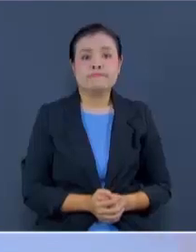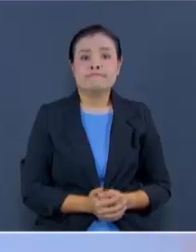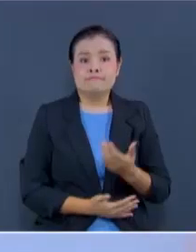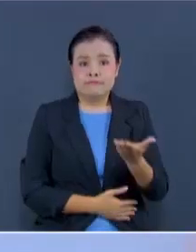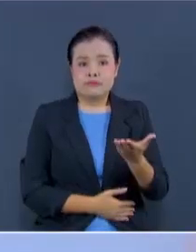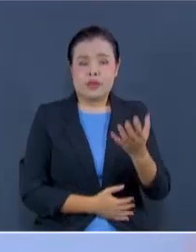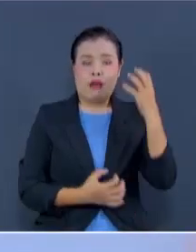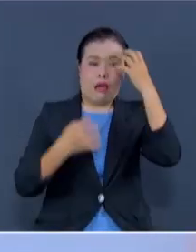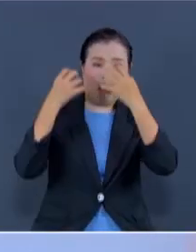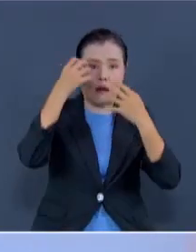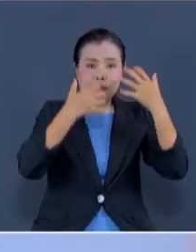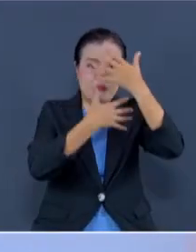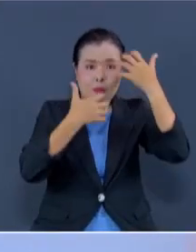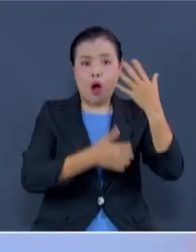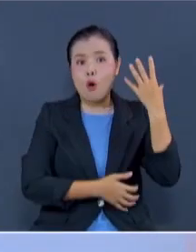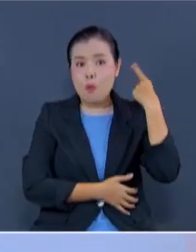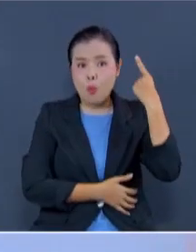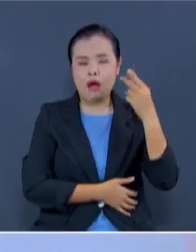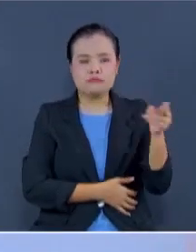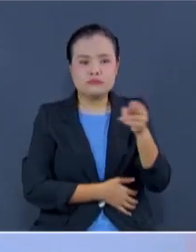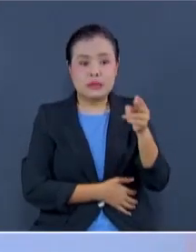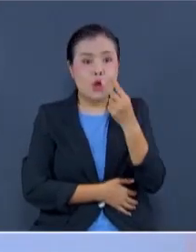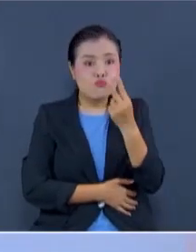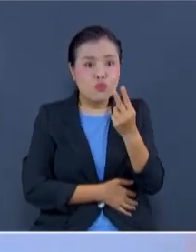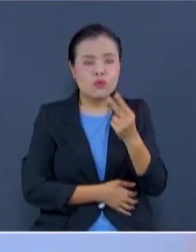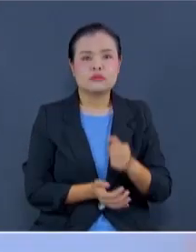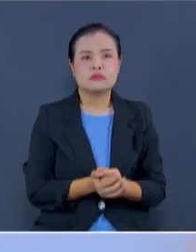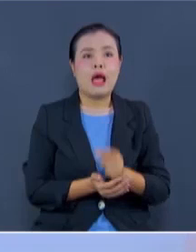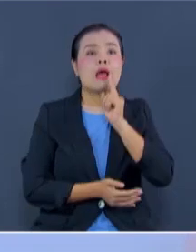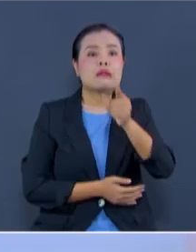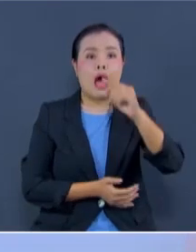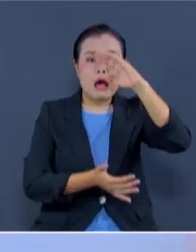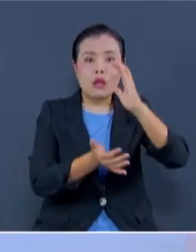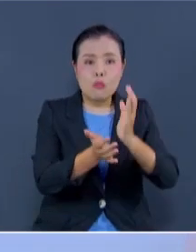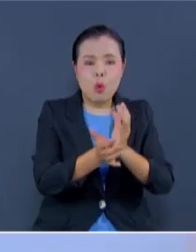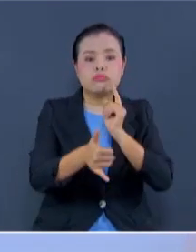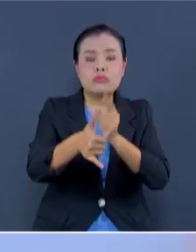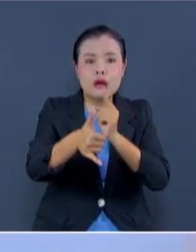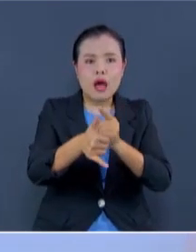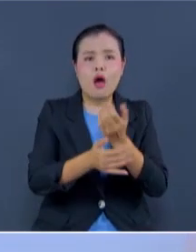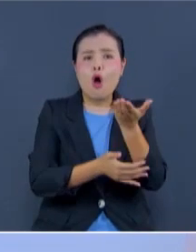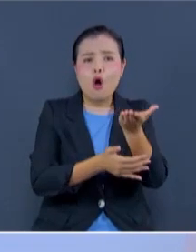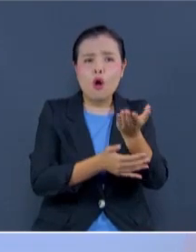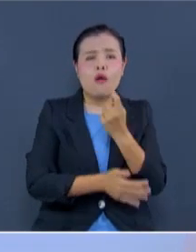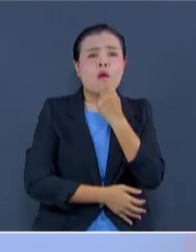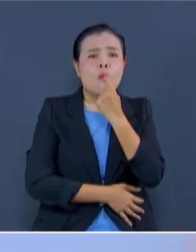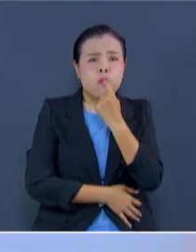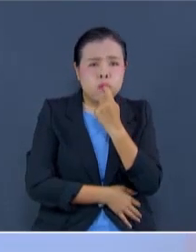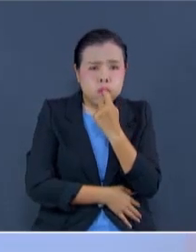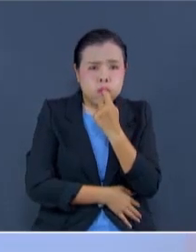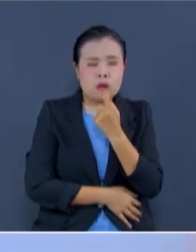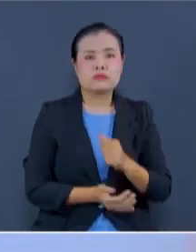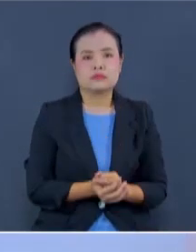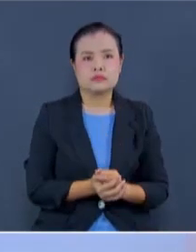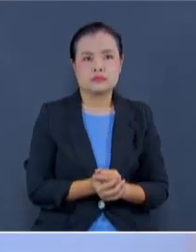ส่วนเรื่องนี้ก็เมาเหมือนกันเมื่อวานนี้ที่ให้ดูคลิปไปเมาแล้วก็ด่าตำรวจหลังจากที่ตำรวจเขาขอให้เป่าแอลกอฮอล์หน่อย